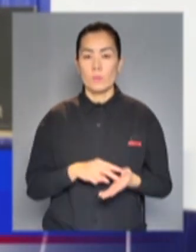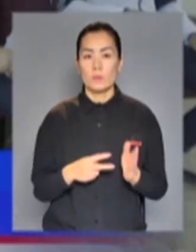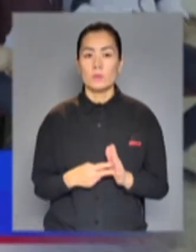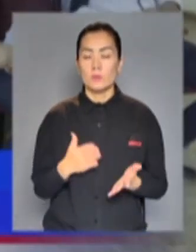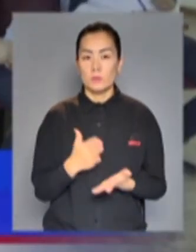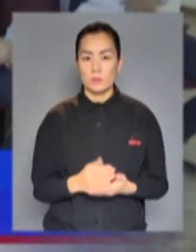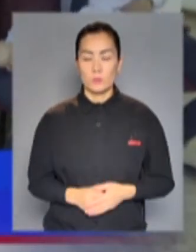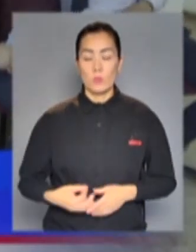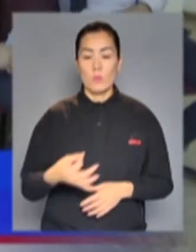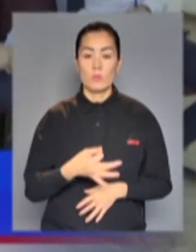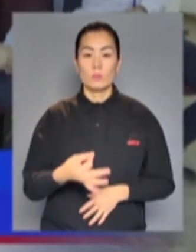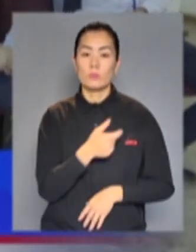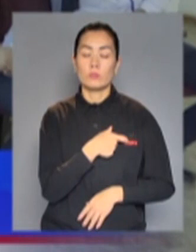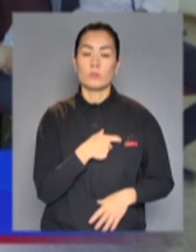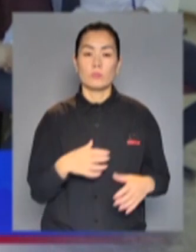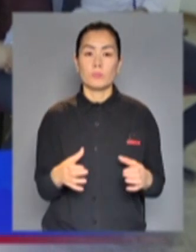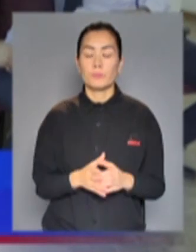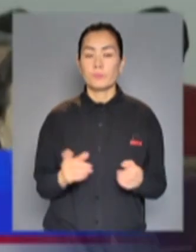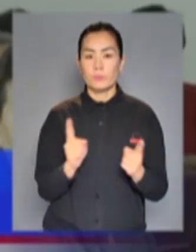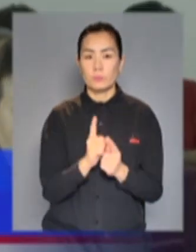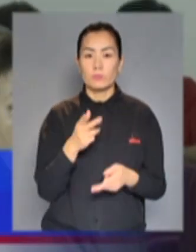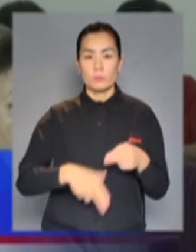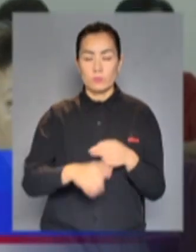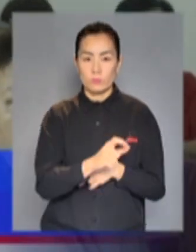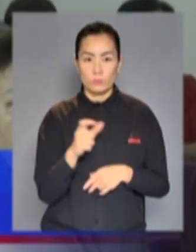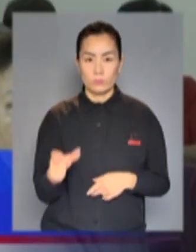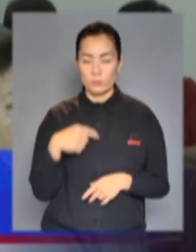бар. Облыстық мәслихат депутаттары кездесуден соң